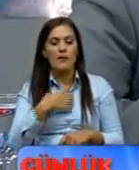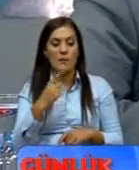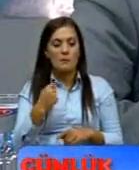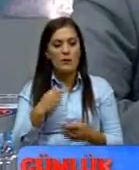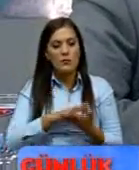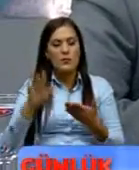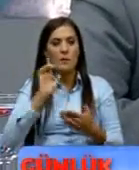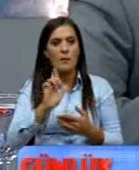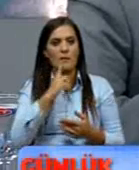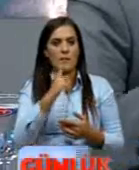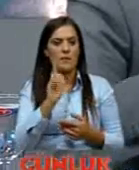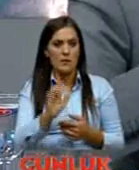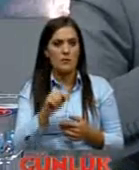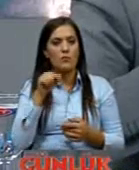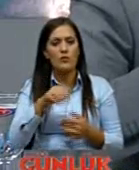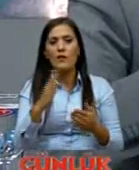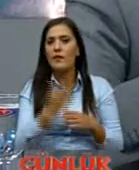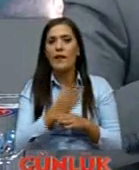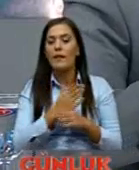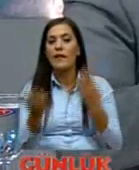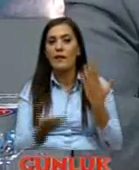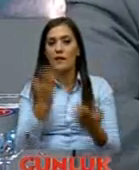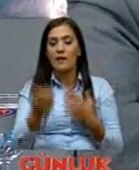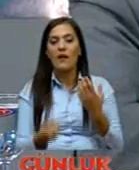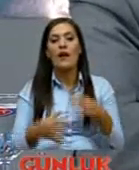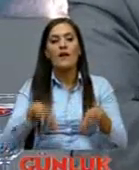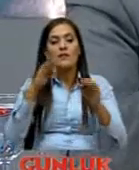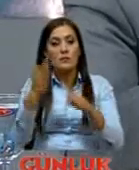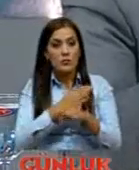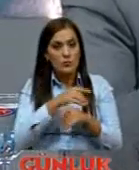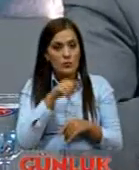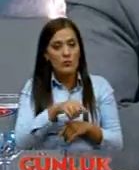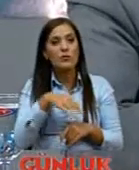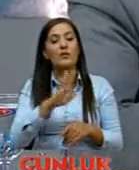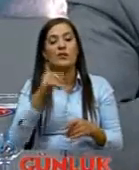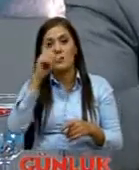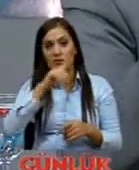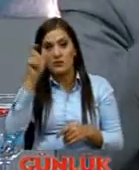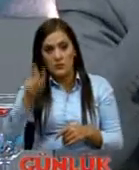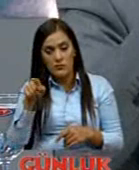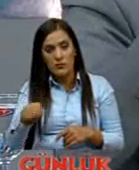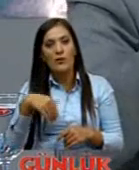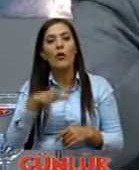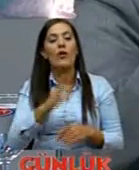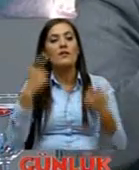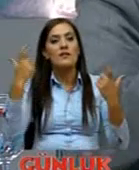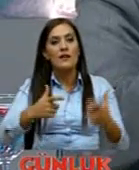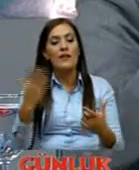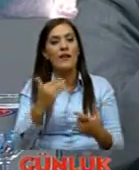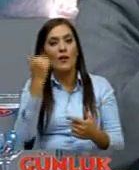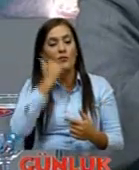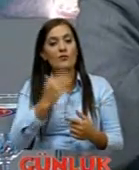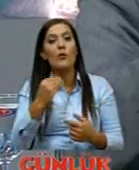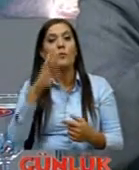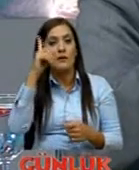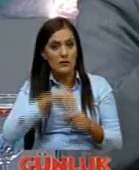kendime bir çeki düzen vermem lazım. Çok doğru. Bu neden, hı, kaynaklanıyor? Ürettiğim üründen mi? Çalıştırdığım işçiden mi, yoksa mekanımın daha